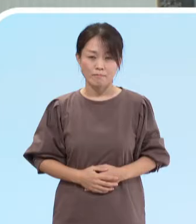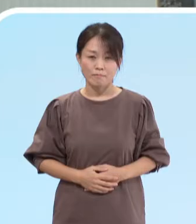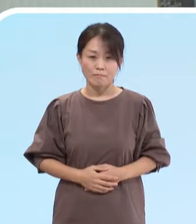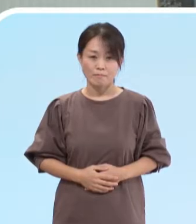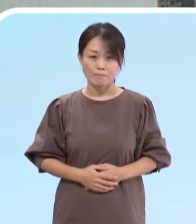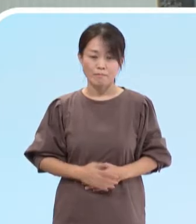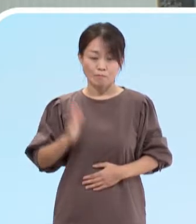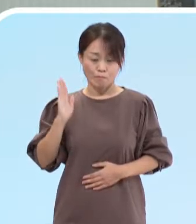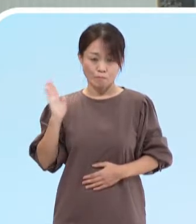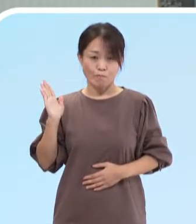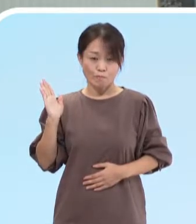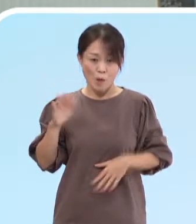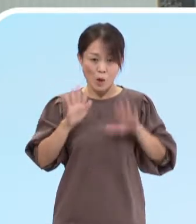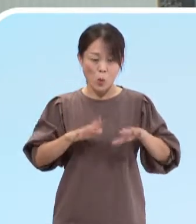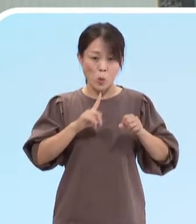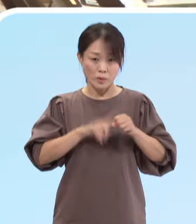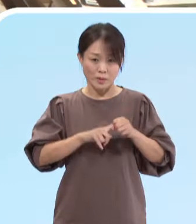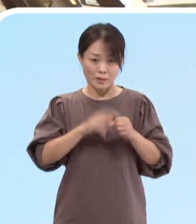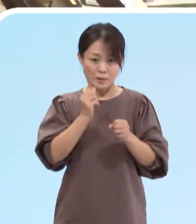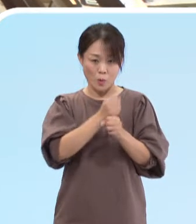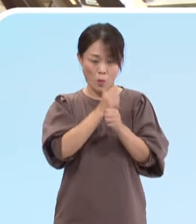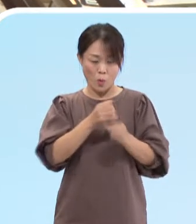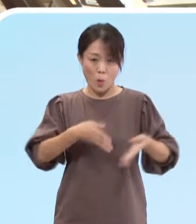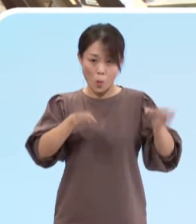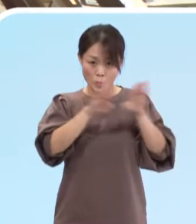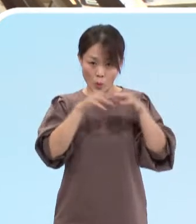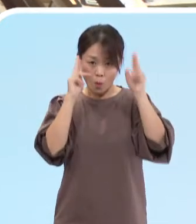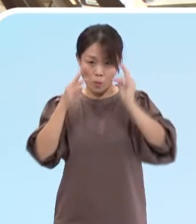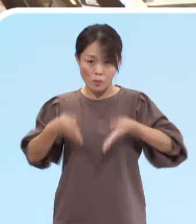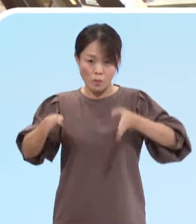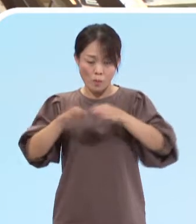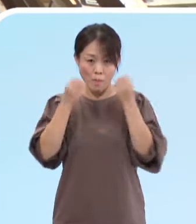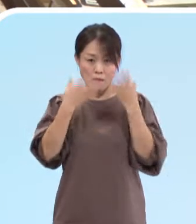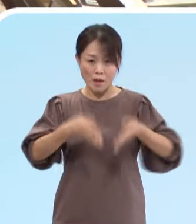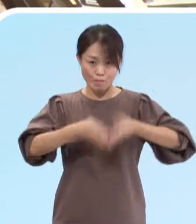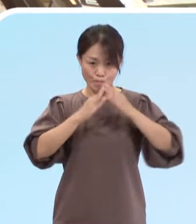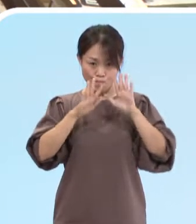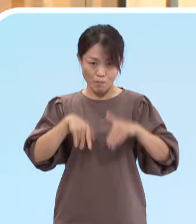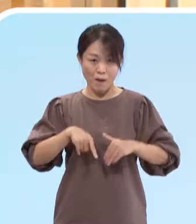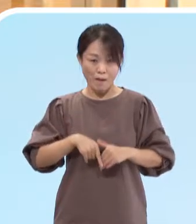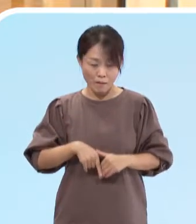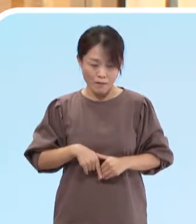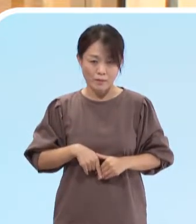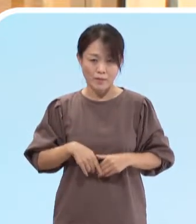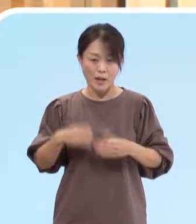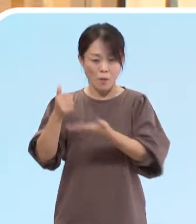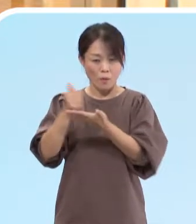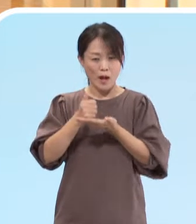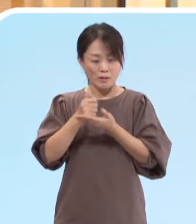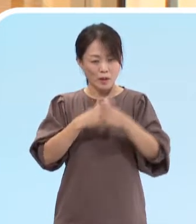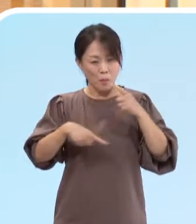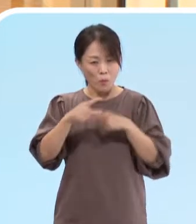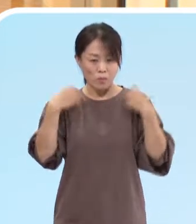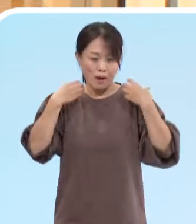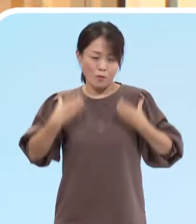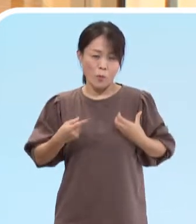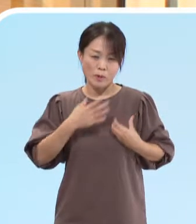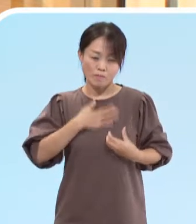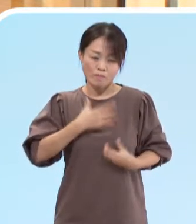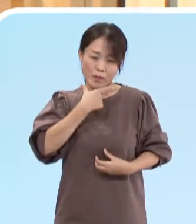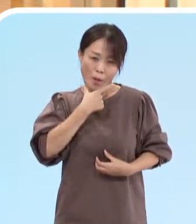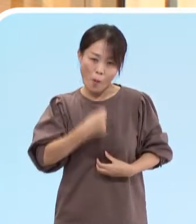辰野市にあるセイバンは今年製造工場と本社屋を新設。そしてお客さんにもっと